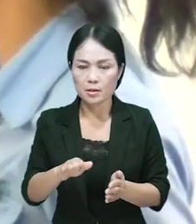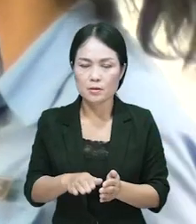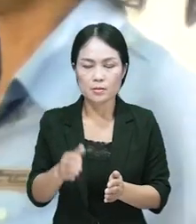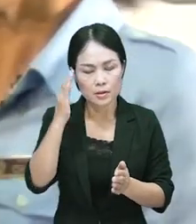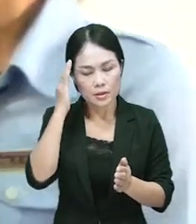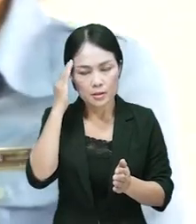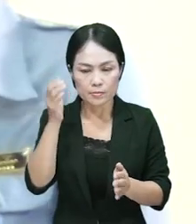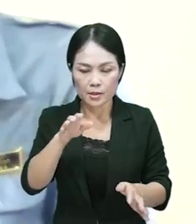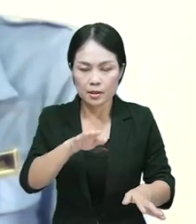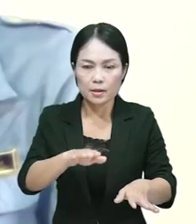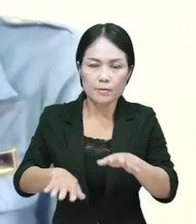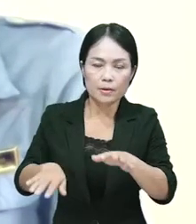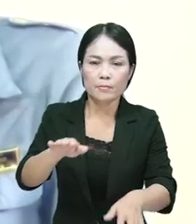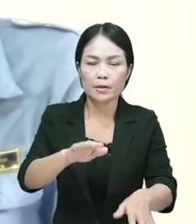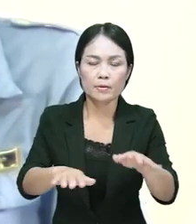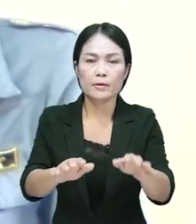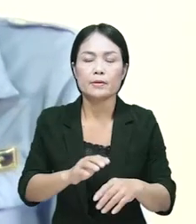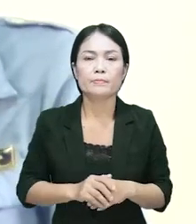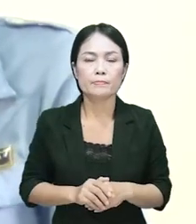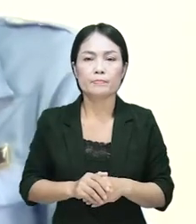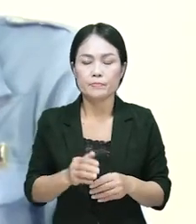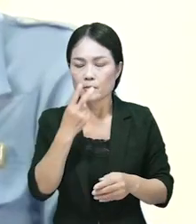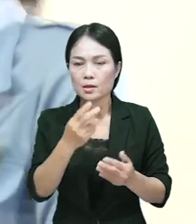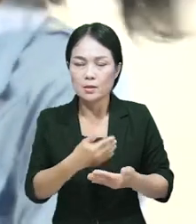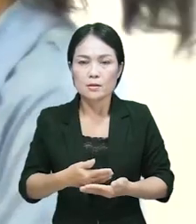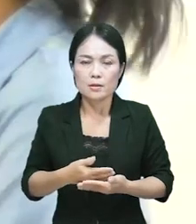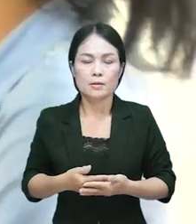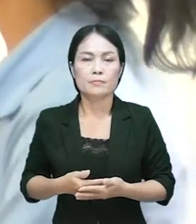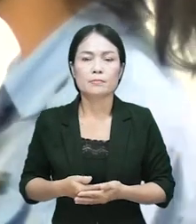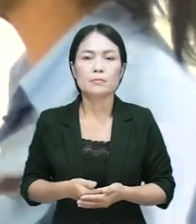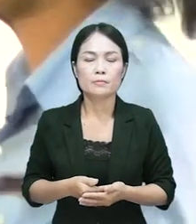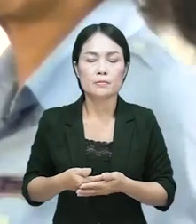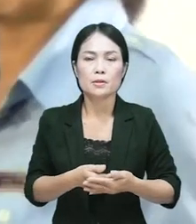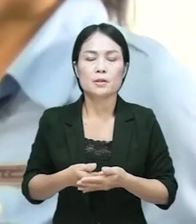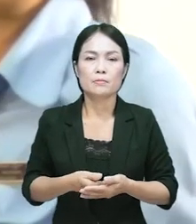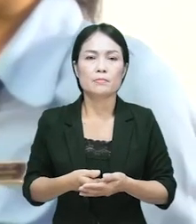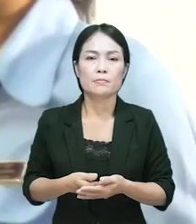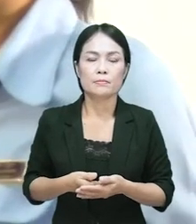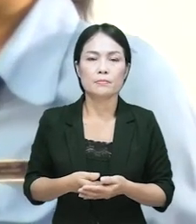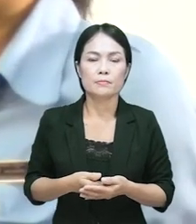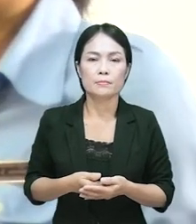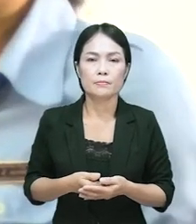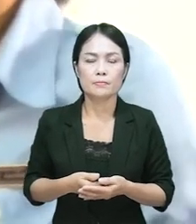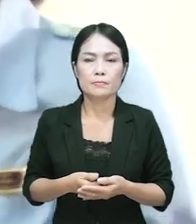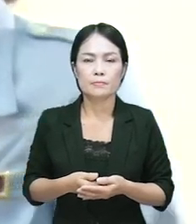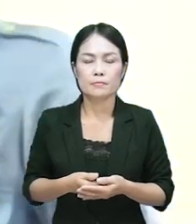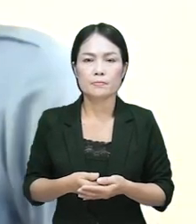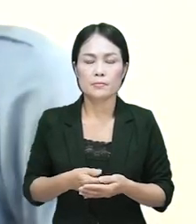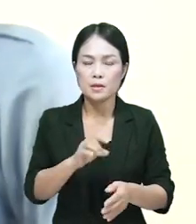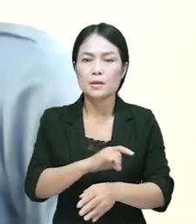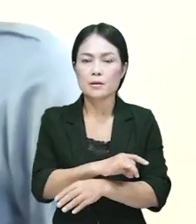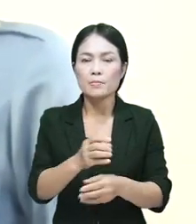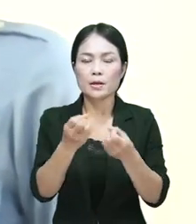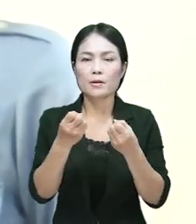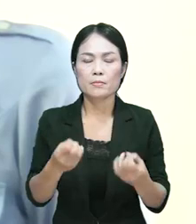វាកូនដែលឃើញកូនងាកូនចាអញ្ចឹងកូនងារយៈពេលប៉ុន្មានខែ